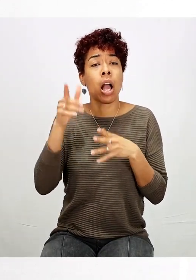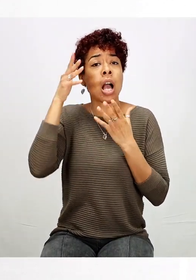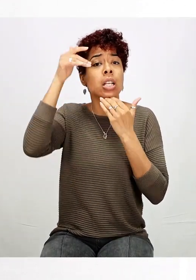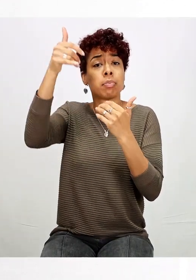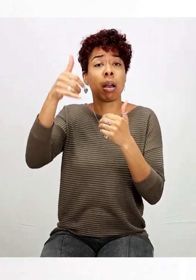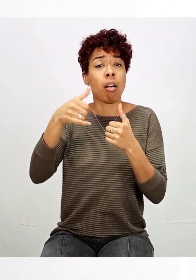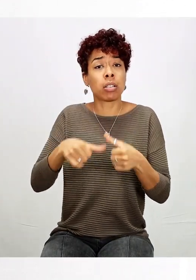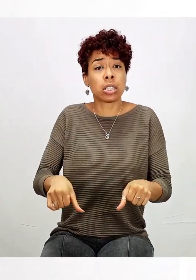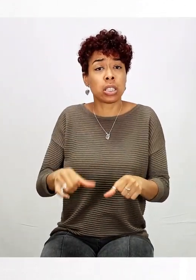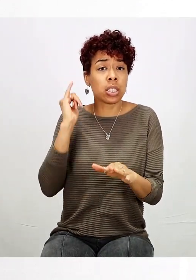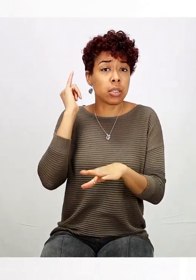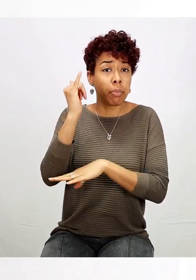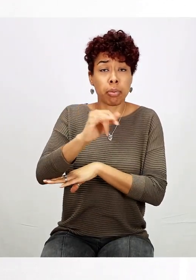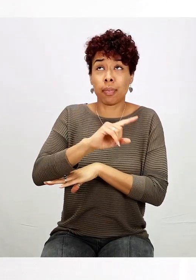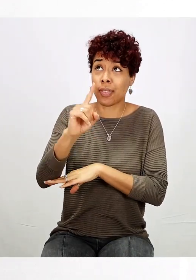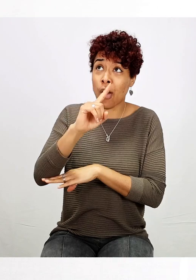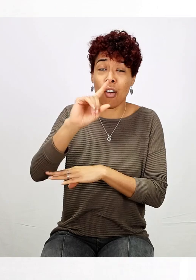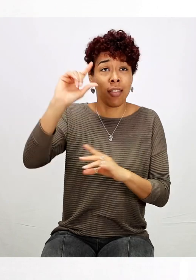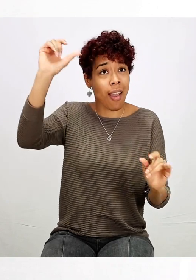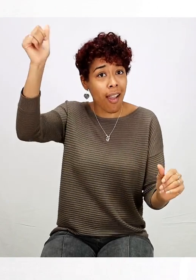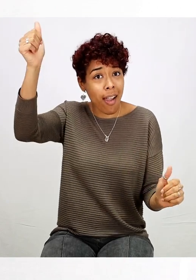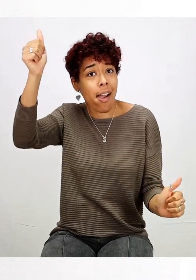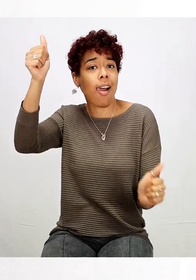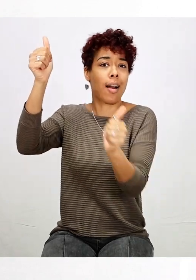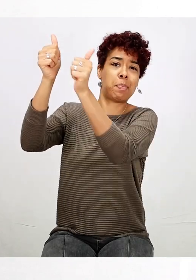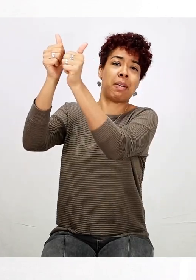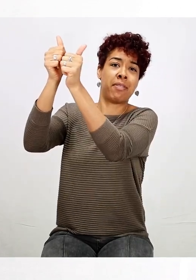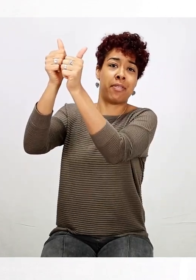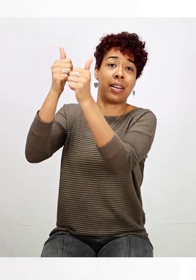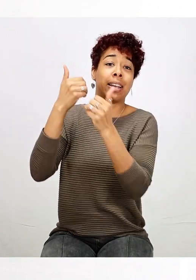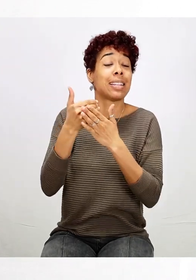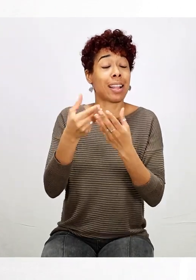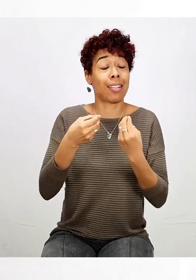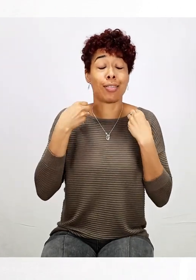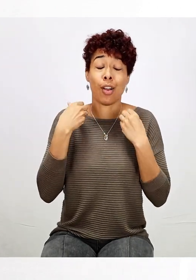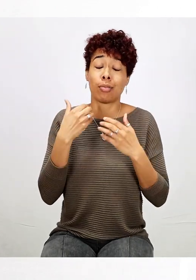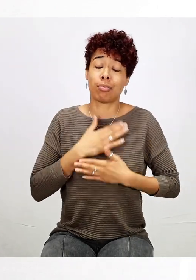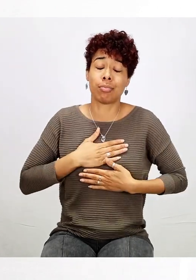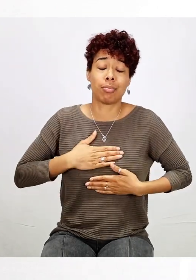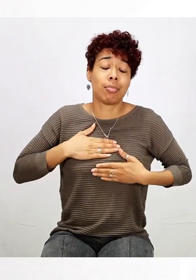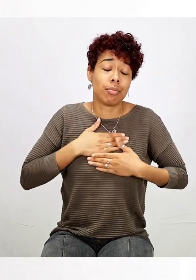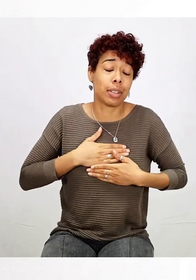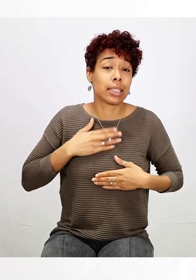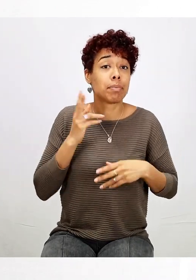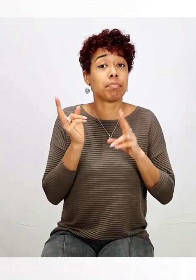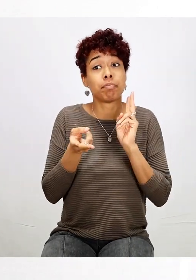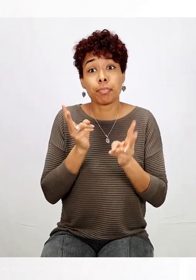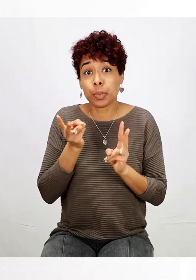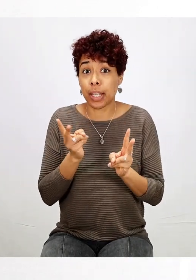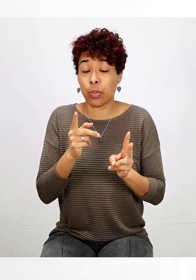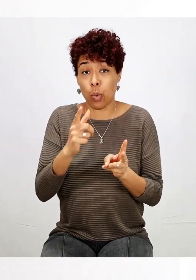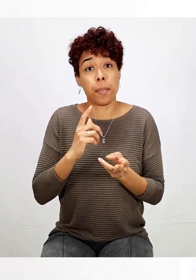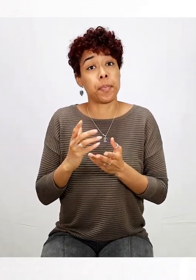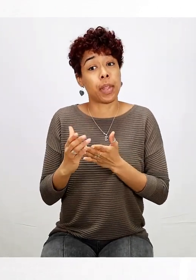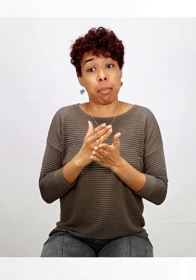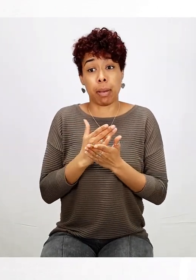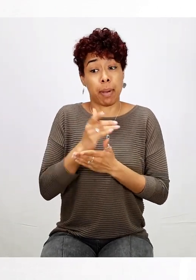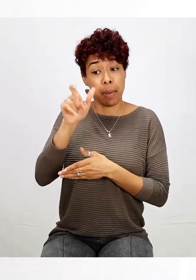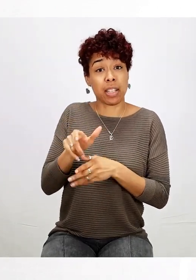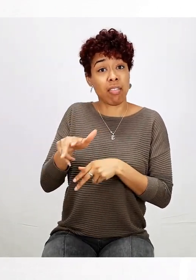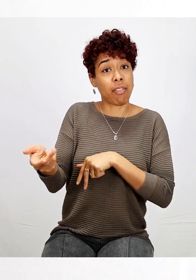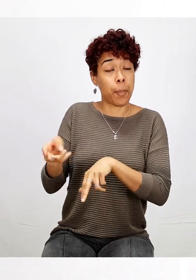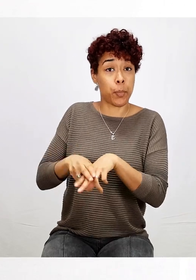de rester sur terre, c'est d'être là-haut avec son Sauveur. Et c'est là ce qui doit réjouir ton cœur aujourd'hui. Peut-être que tu te prépares au départ de